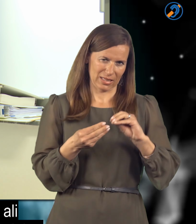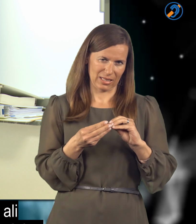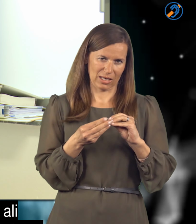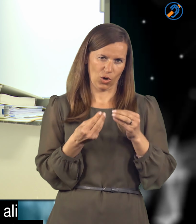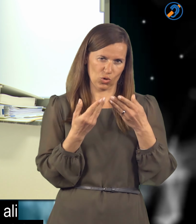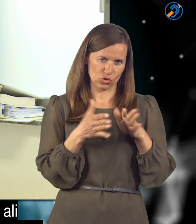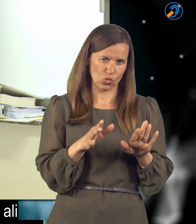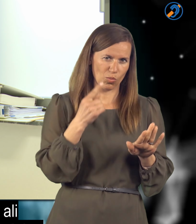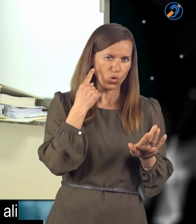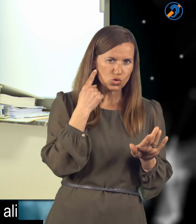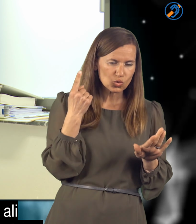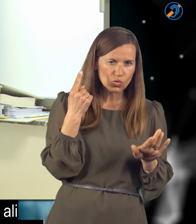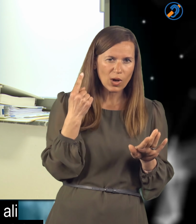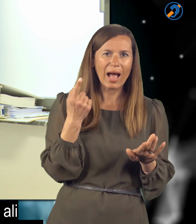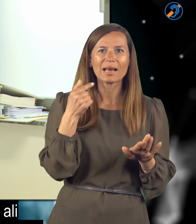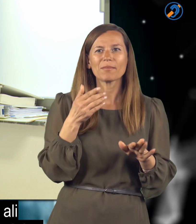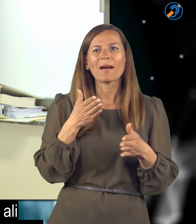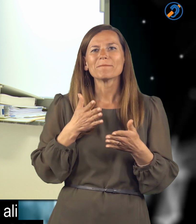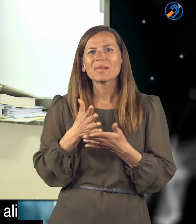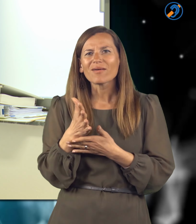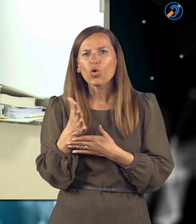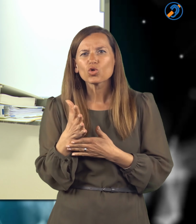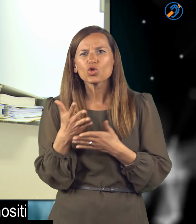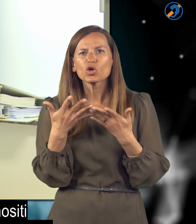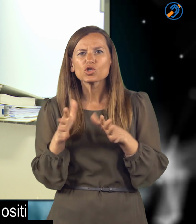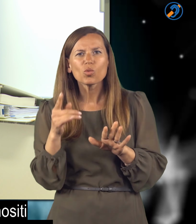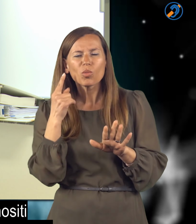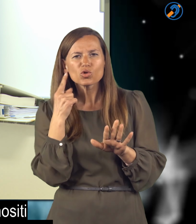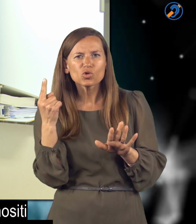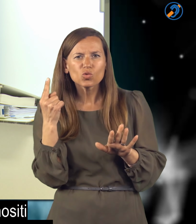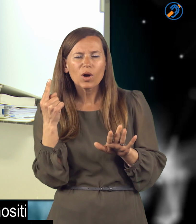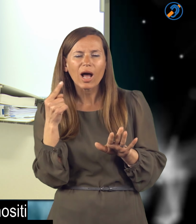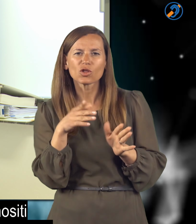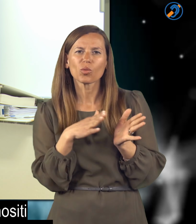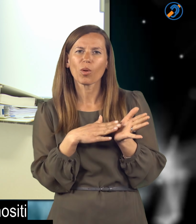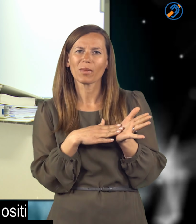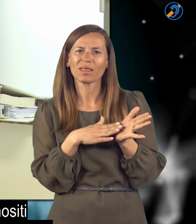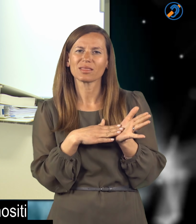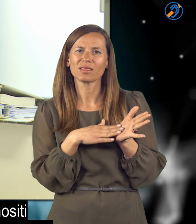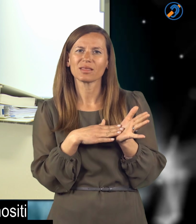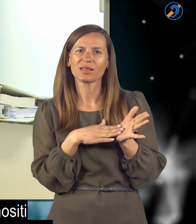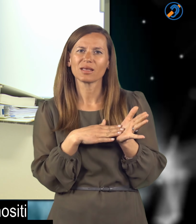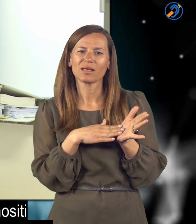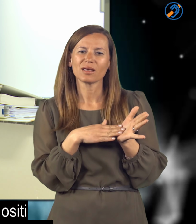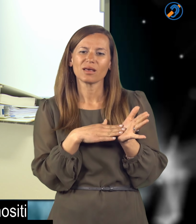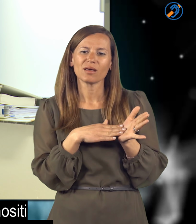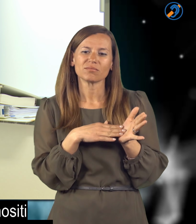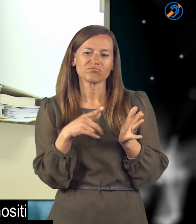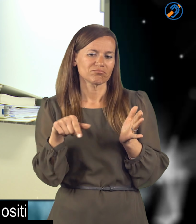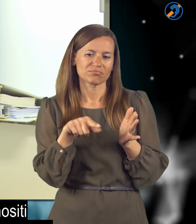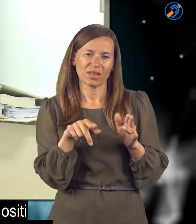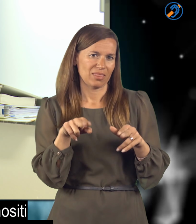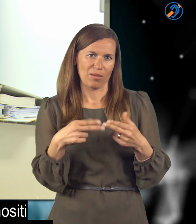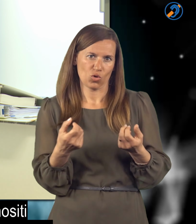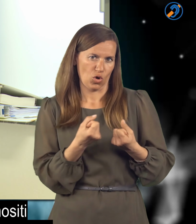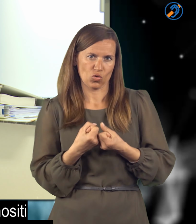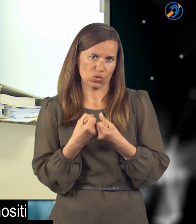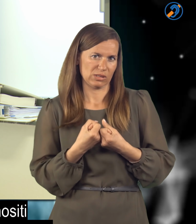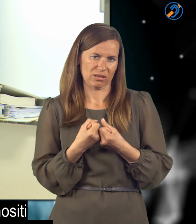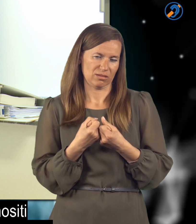kombinirano izgubo sluha ali pa prevodno izgubo sluha, se pravi, in ne morejo nositi